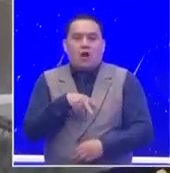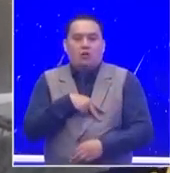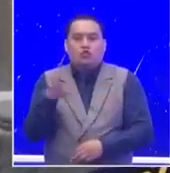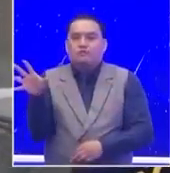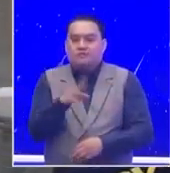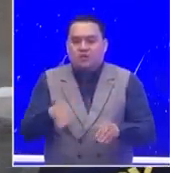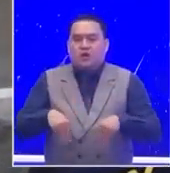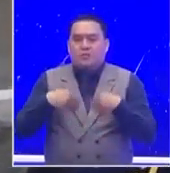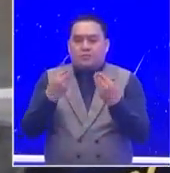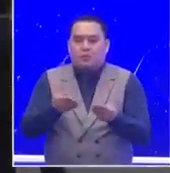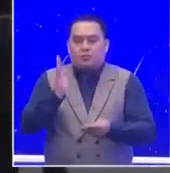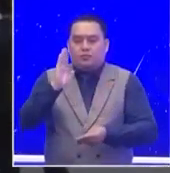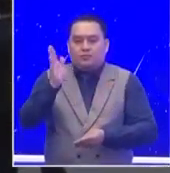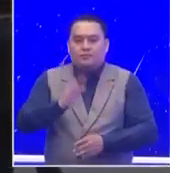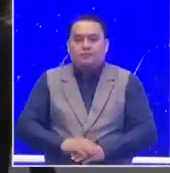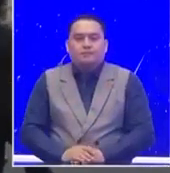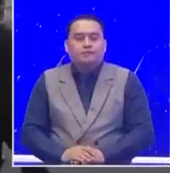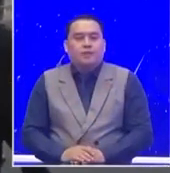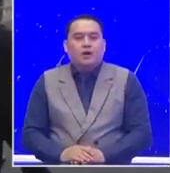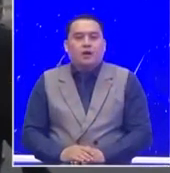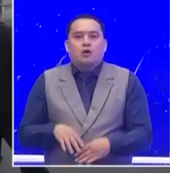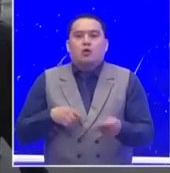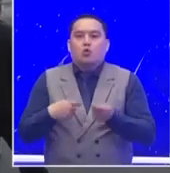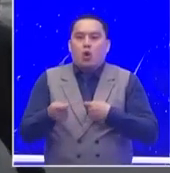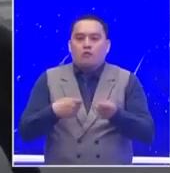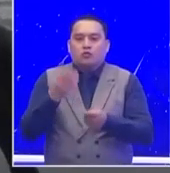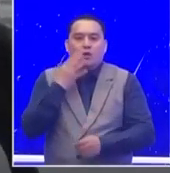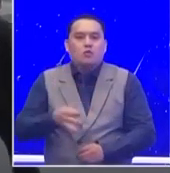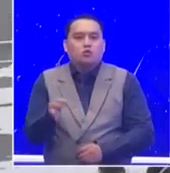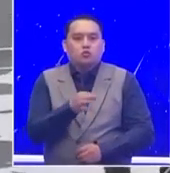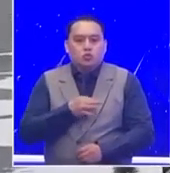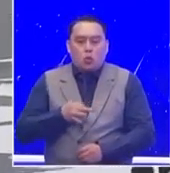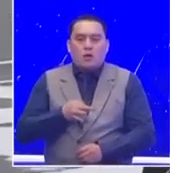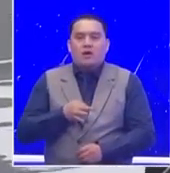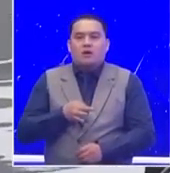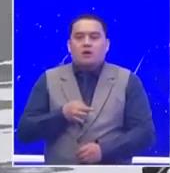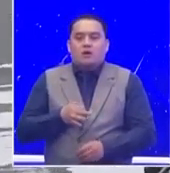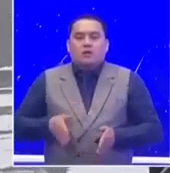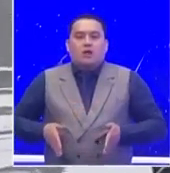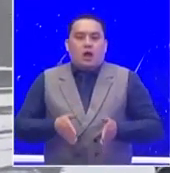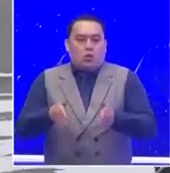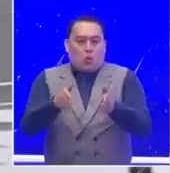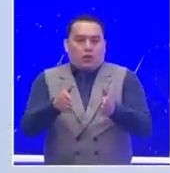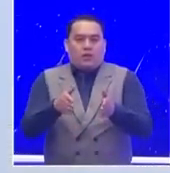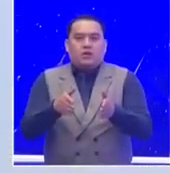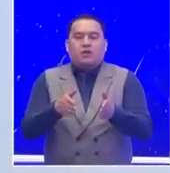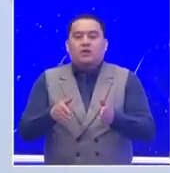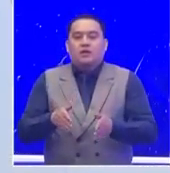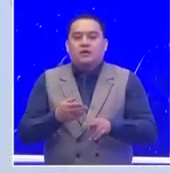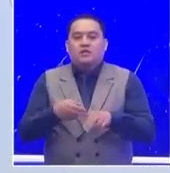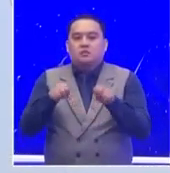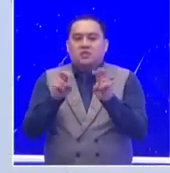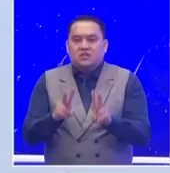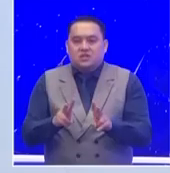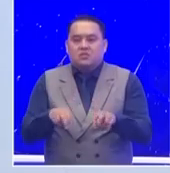все, кто стоит на передовой. Ряд работ руководство Алматинской области провело и касательно сферы логистики. Благодаря зеленым коридорам и